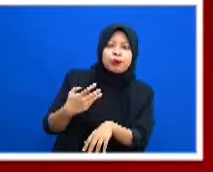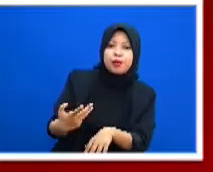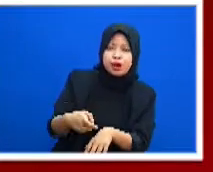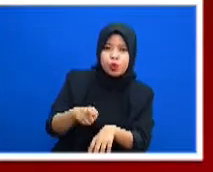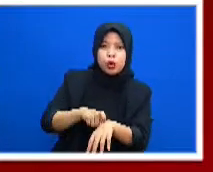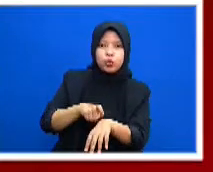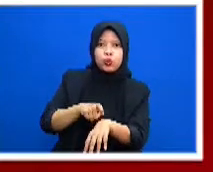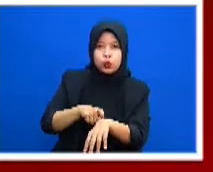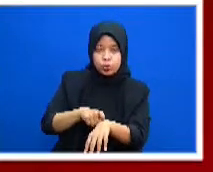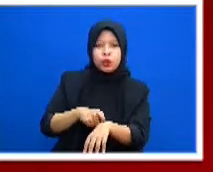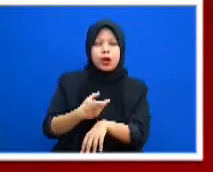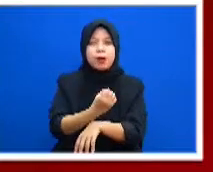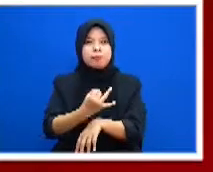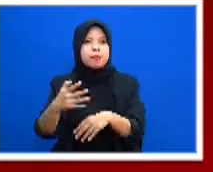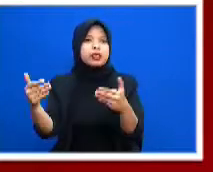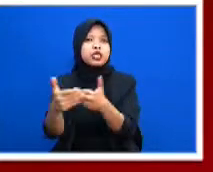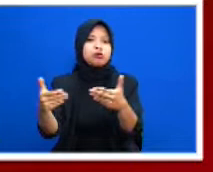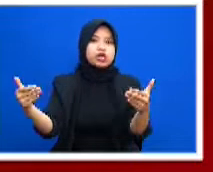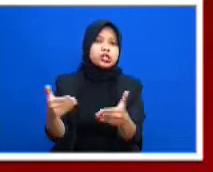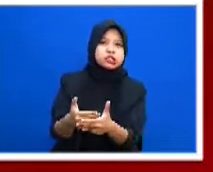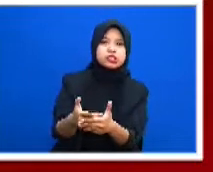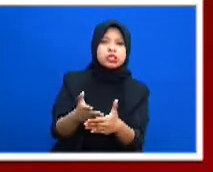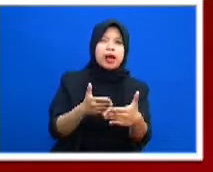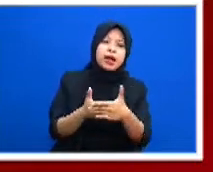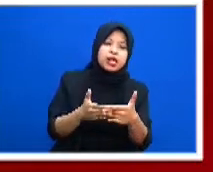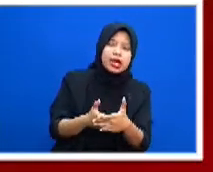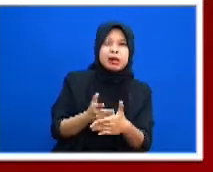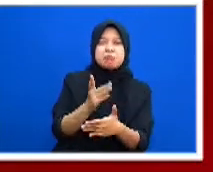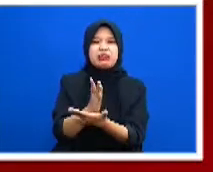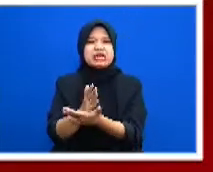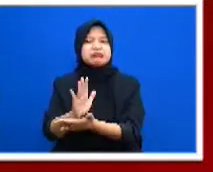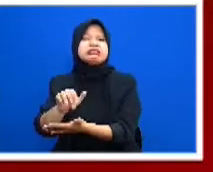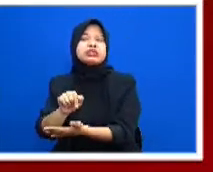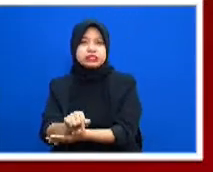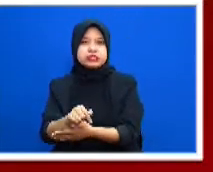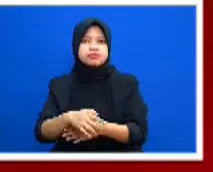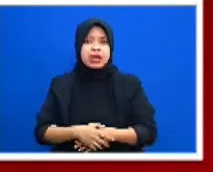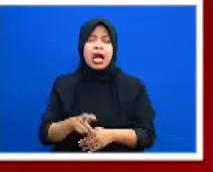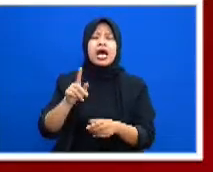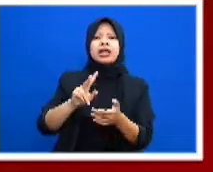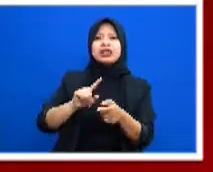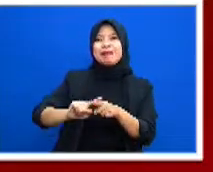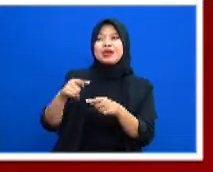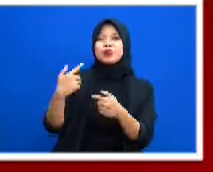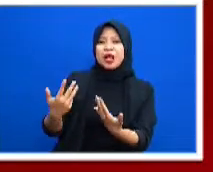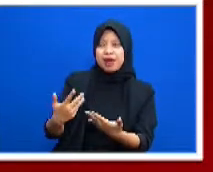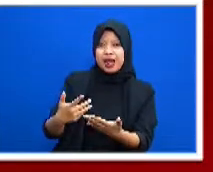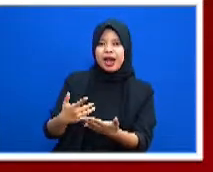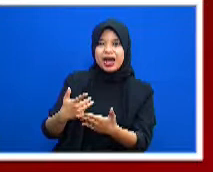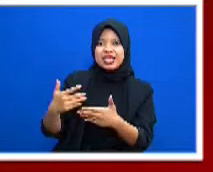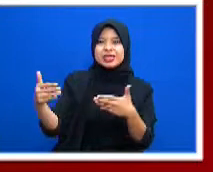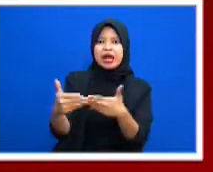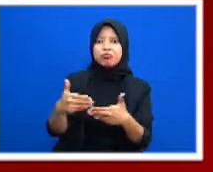sarana transportasi sangat terbatas. Nah, yang harus dilakukan adalah bagaimana menggunakan sarana